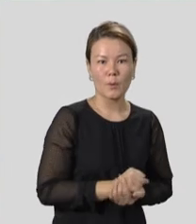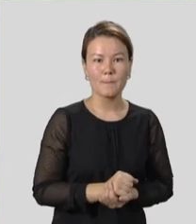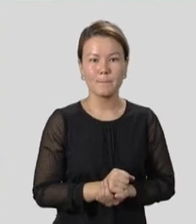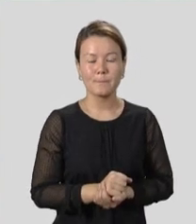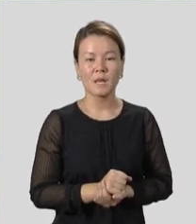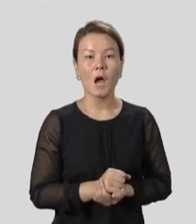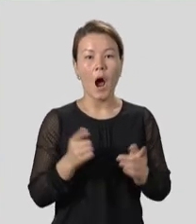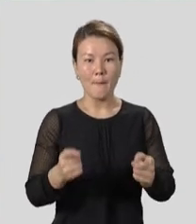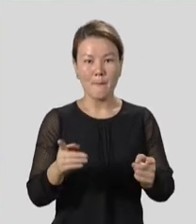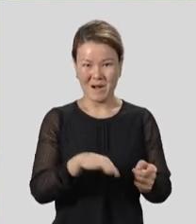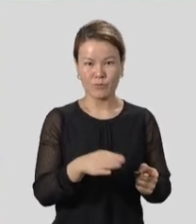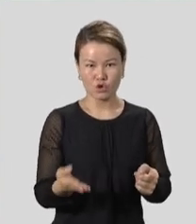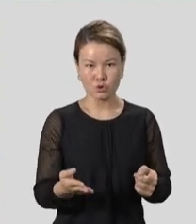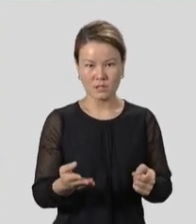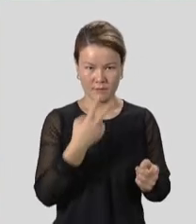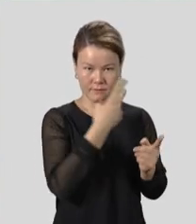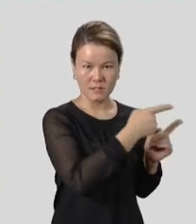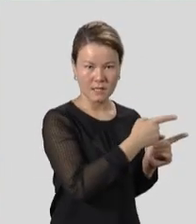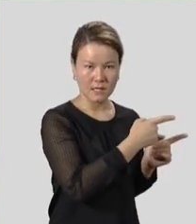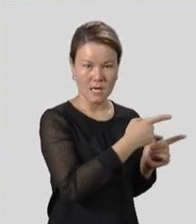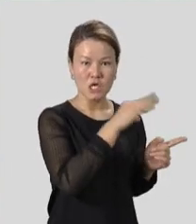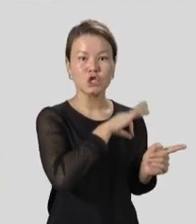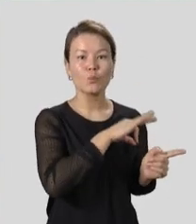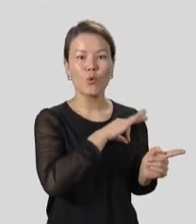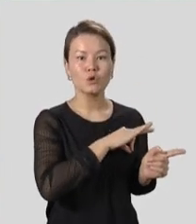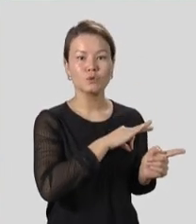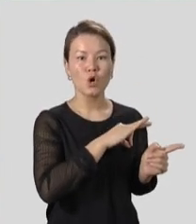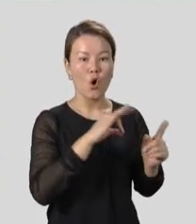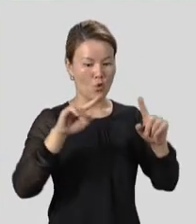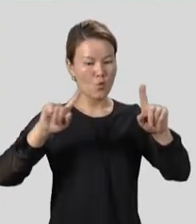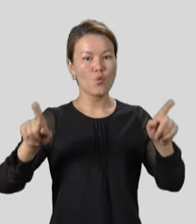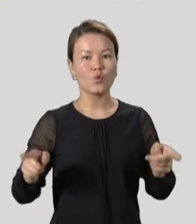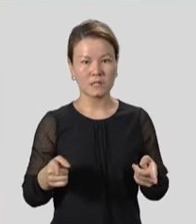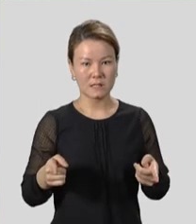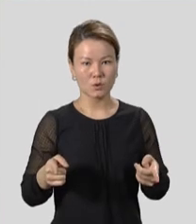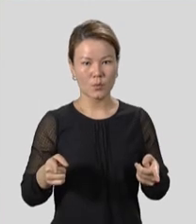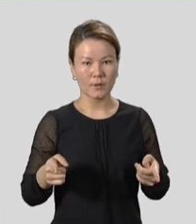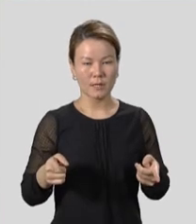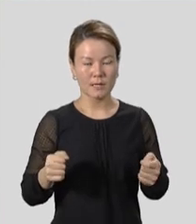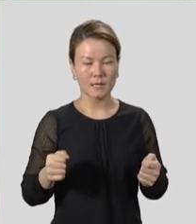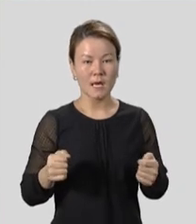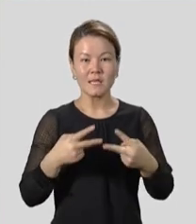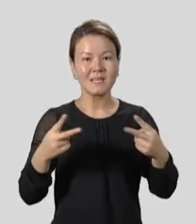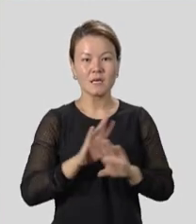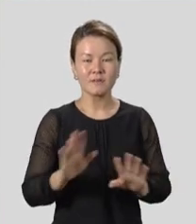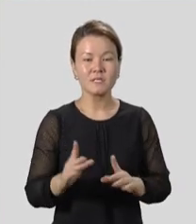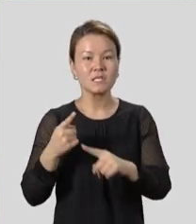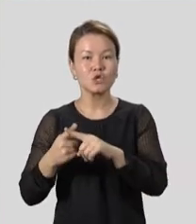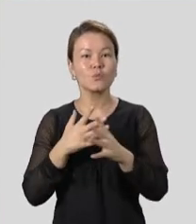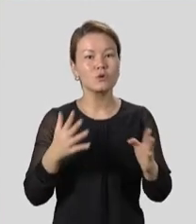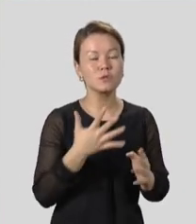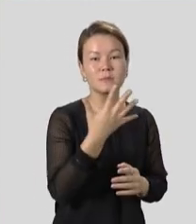Промежуток выглядит так. Используем круглые скобки. Неравенство х больше